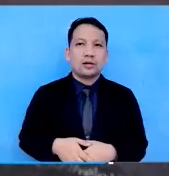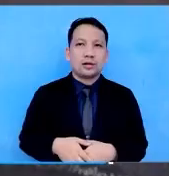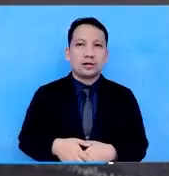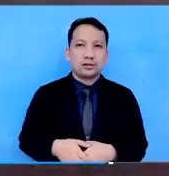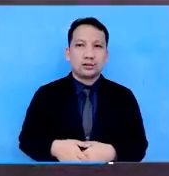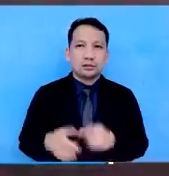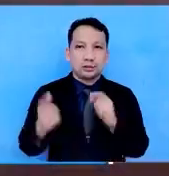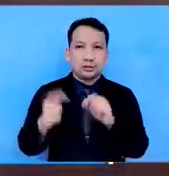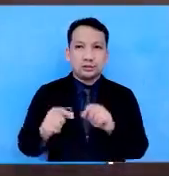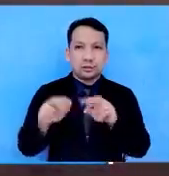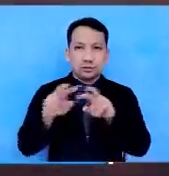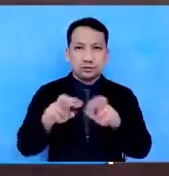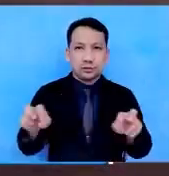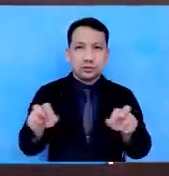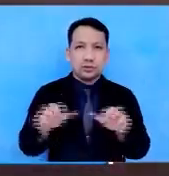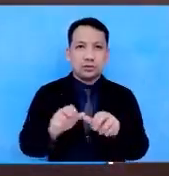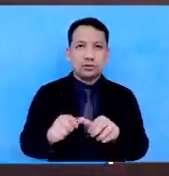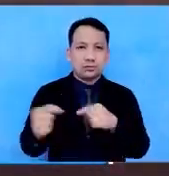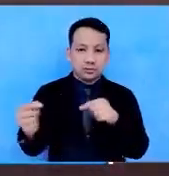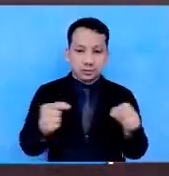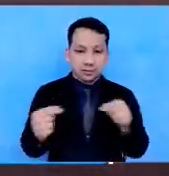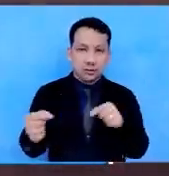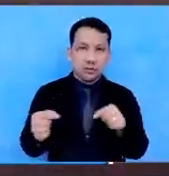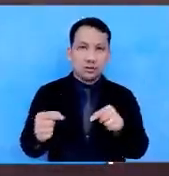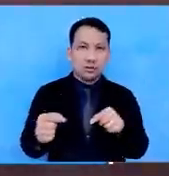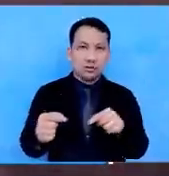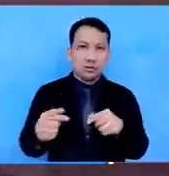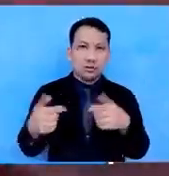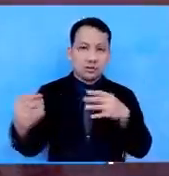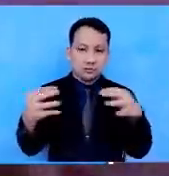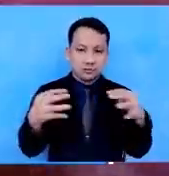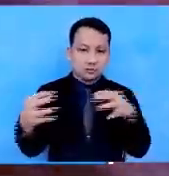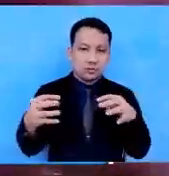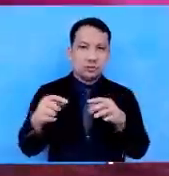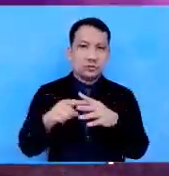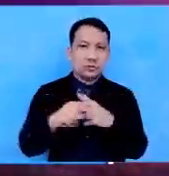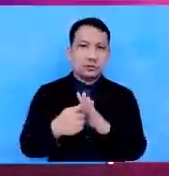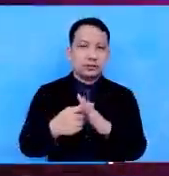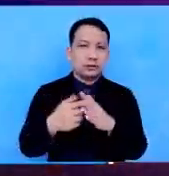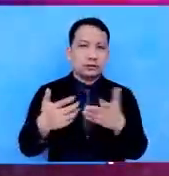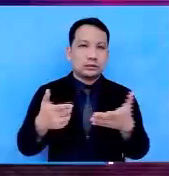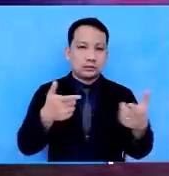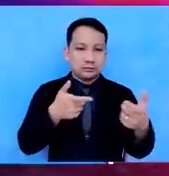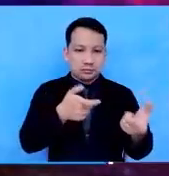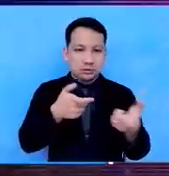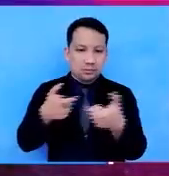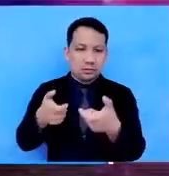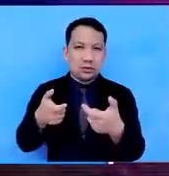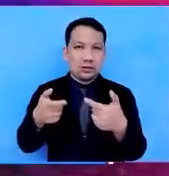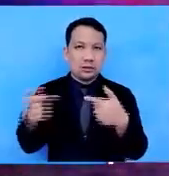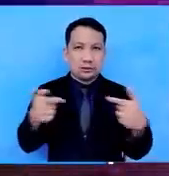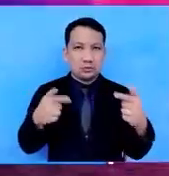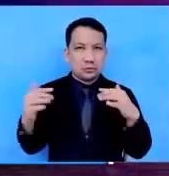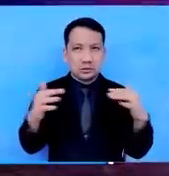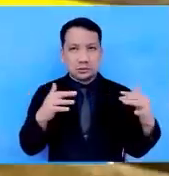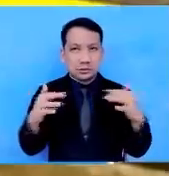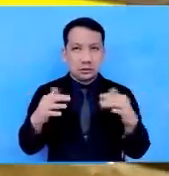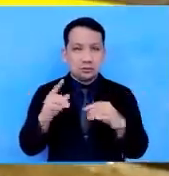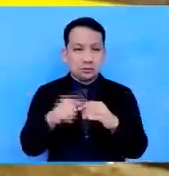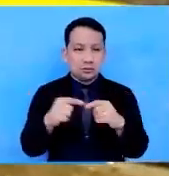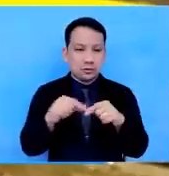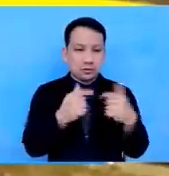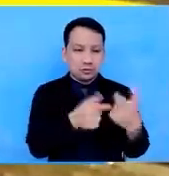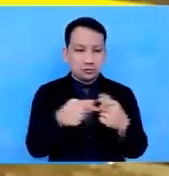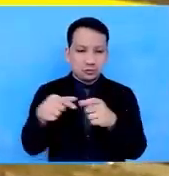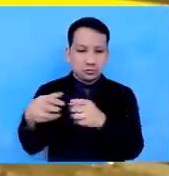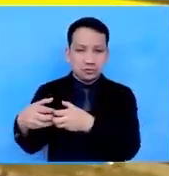na investigasyon, away sa pagitan ng mga gang ang pinag-ugatan ng pamamaril. Nagkaroon daw ng hindi pagkakaunawaan ng mga grupo